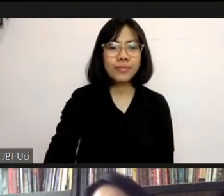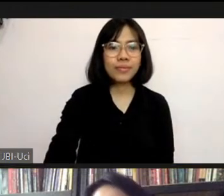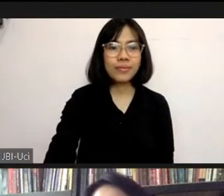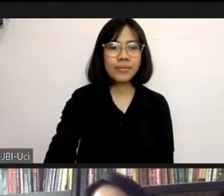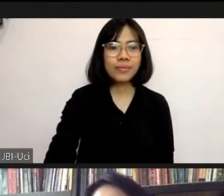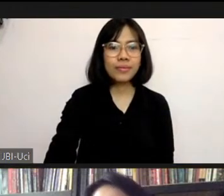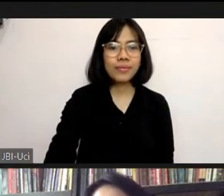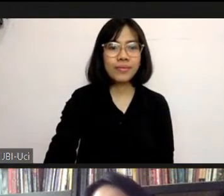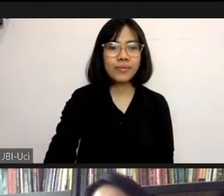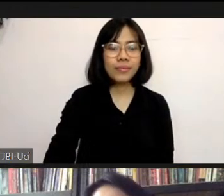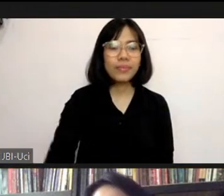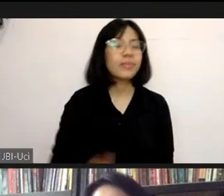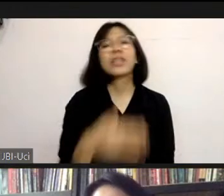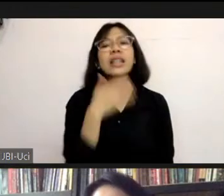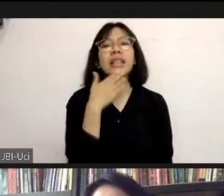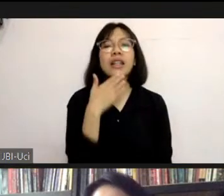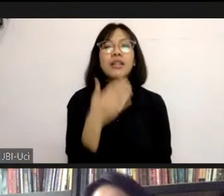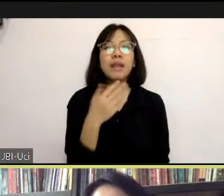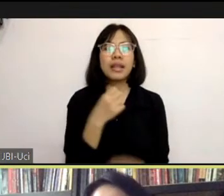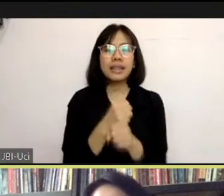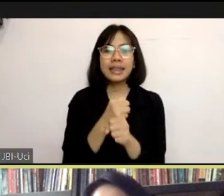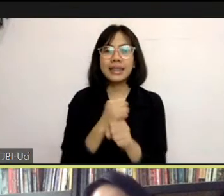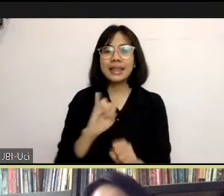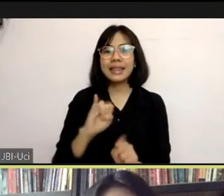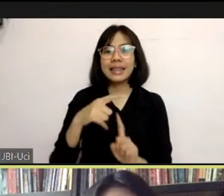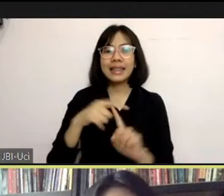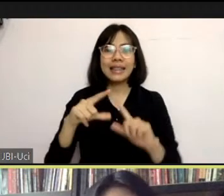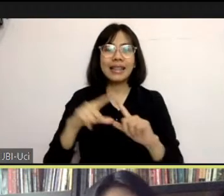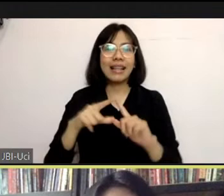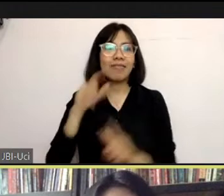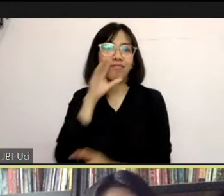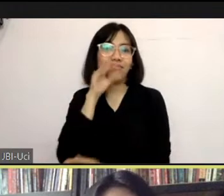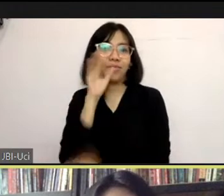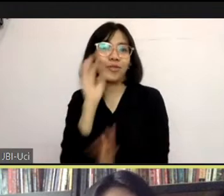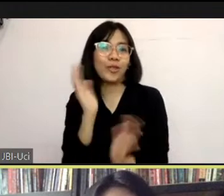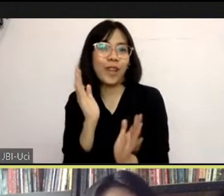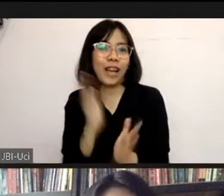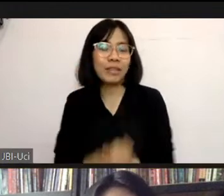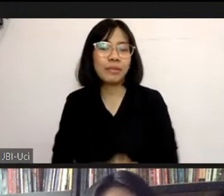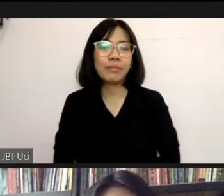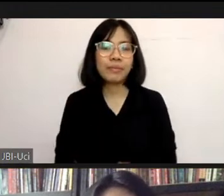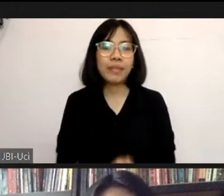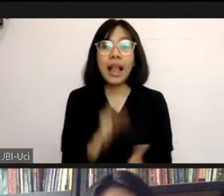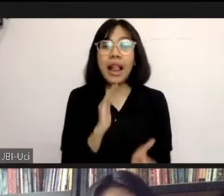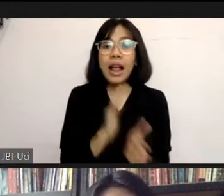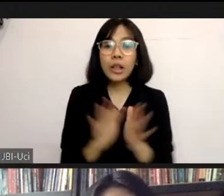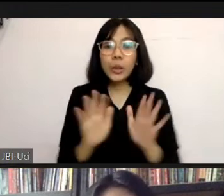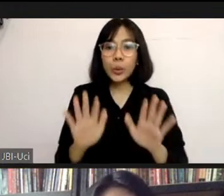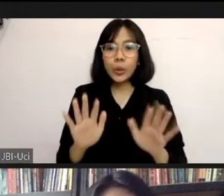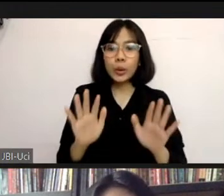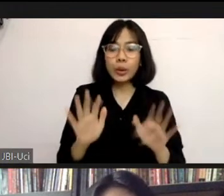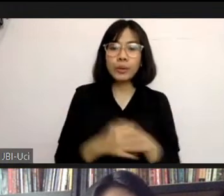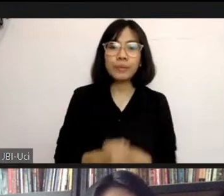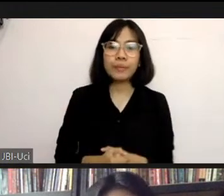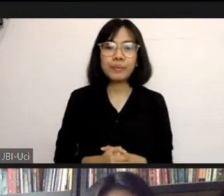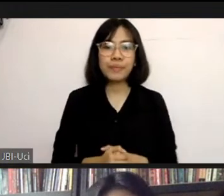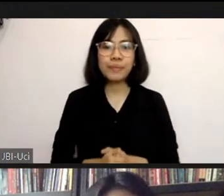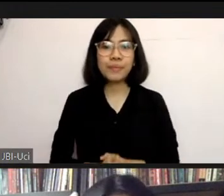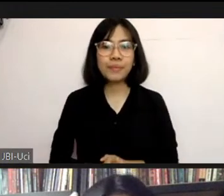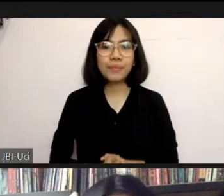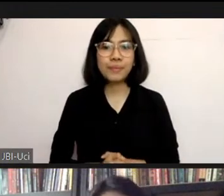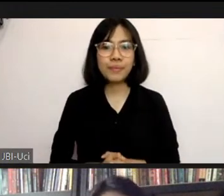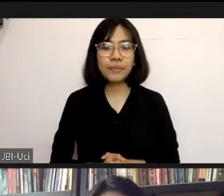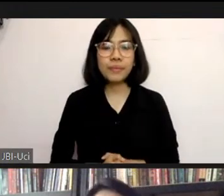Terima kasih banyak Mbak Gita atas sambutannya. Langsung saja, tapi sebelum kita mulai perlu saya sampaikan bahwa